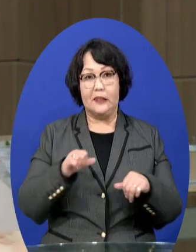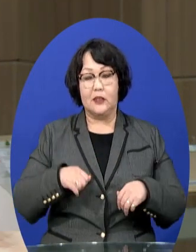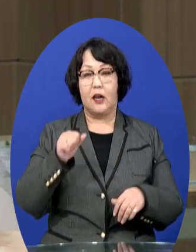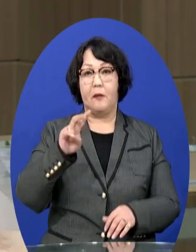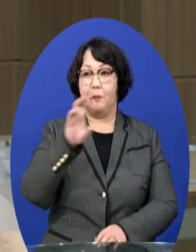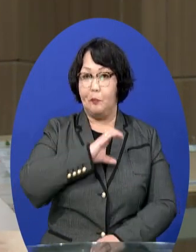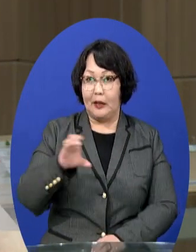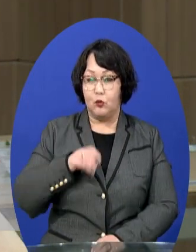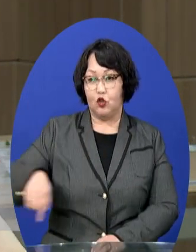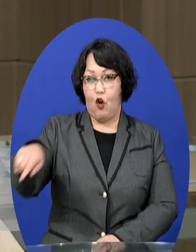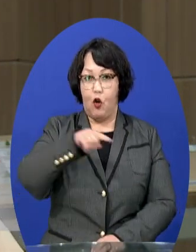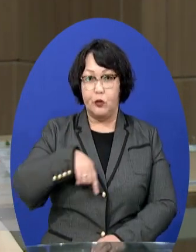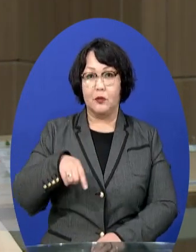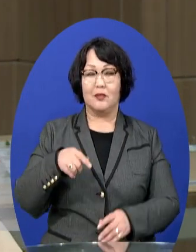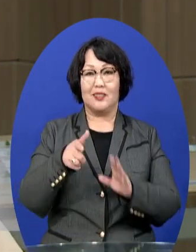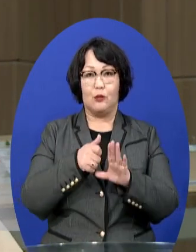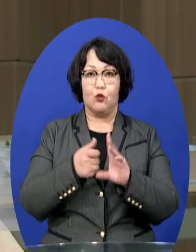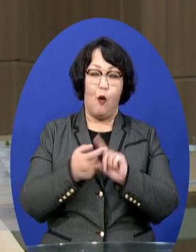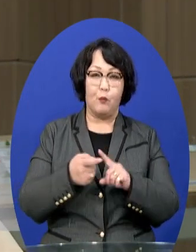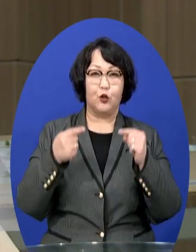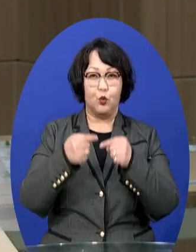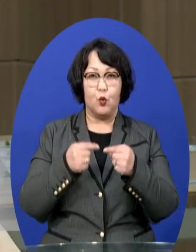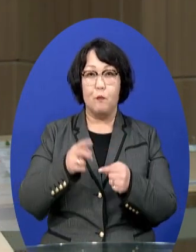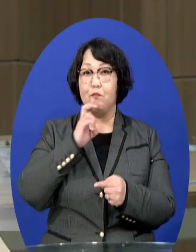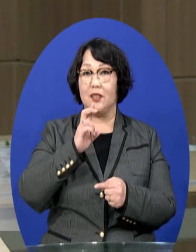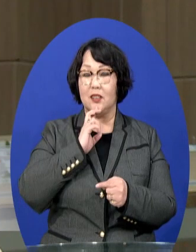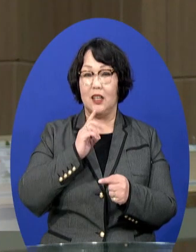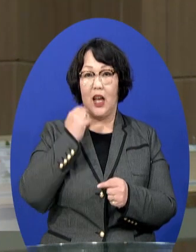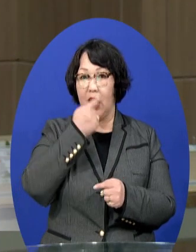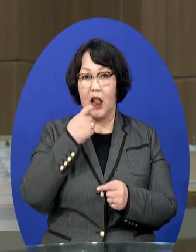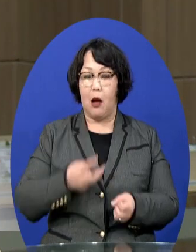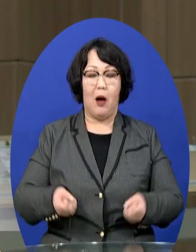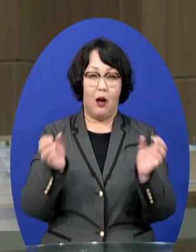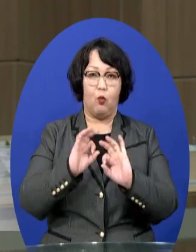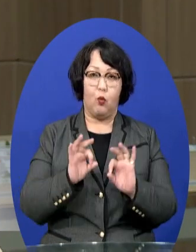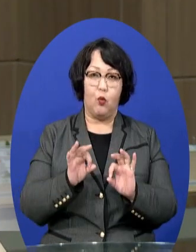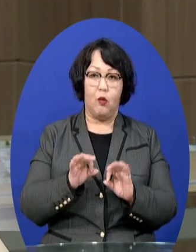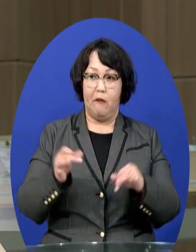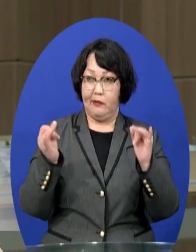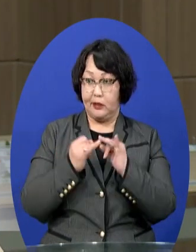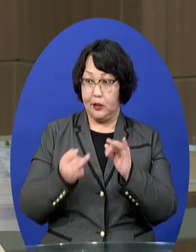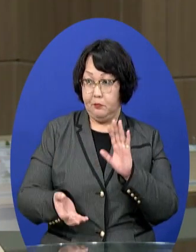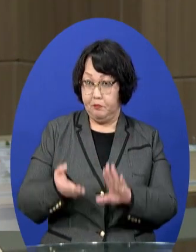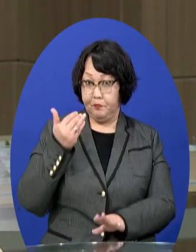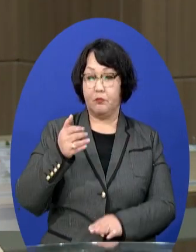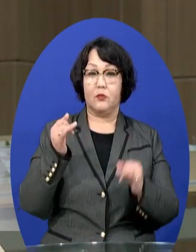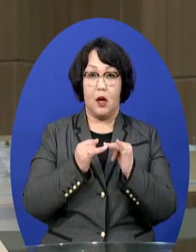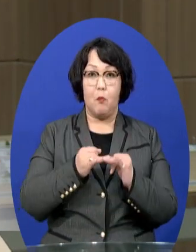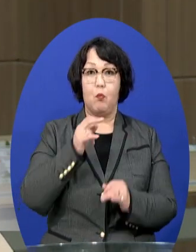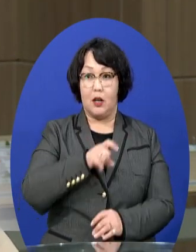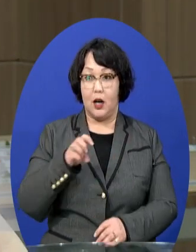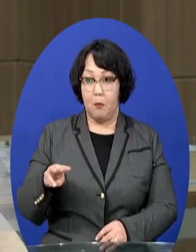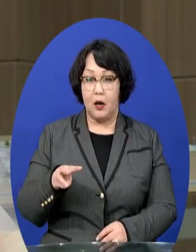нэгжийн хооронд одоо татварын зөрүүтэй байдал үүсэхгүй учраас аль болох энэ цахим шилжилтээр цахим програмаар